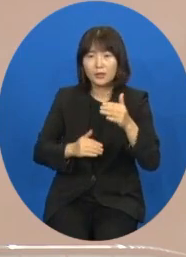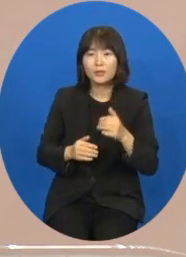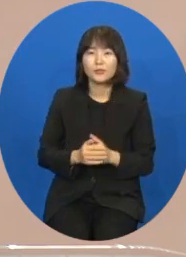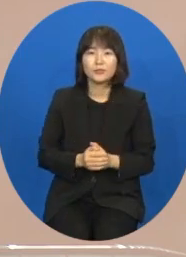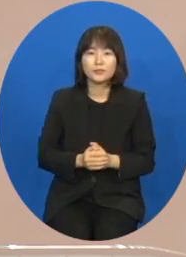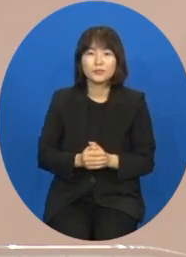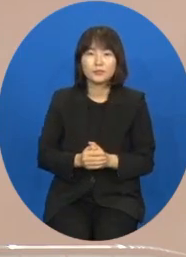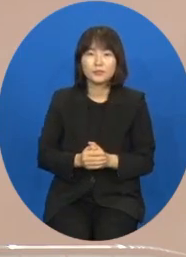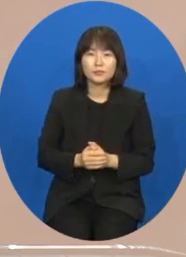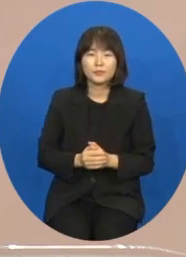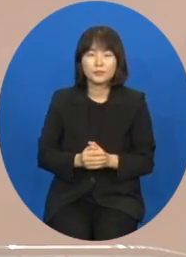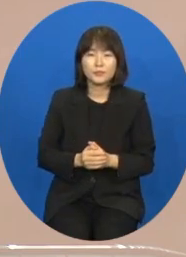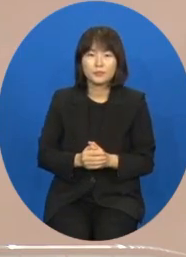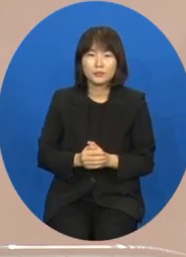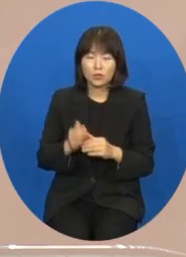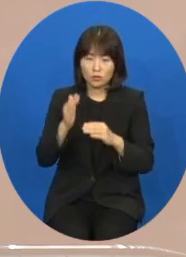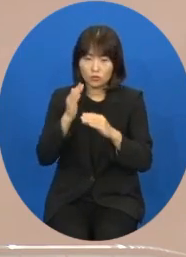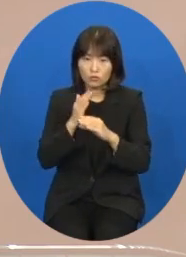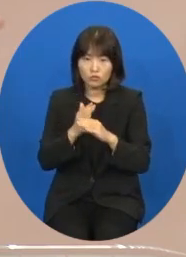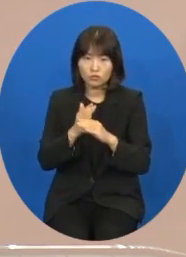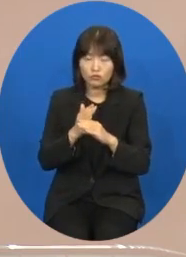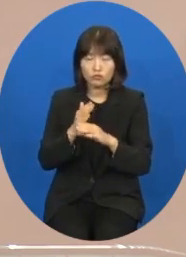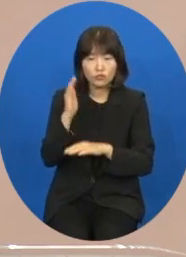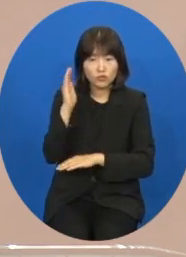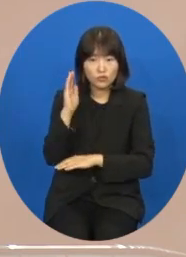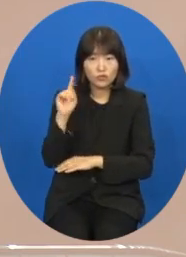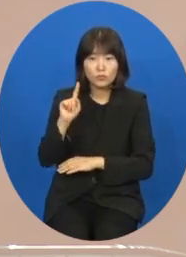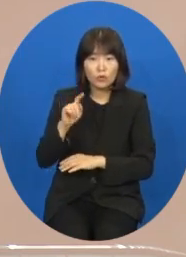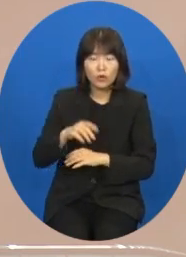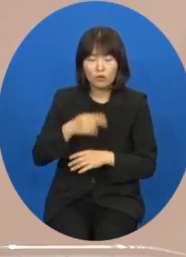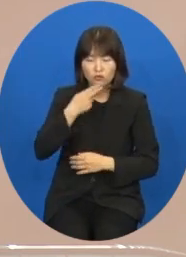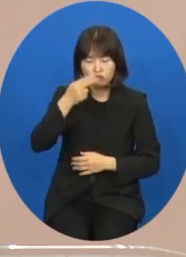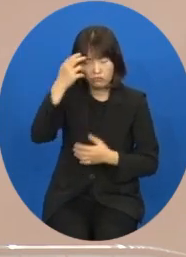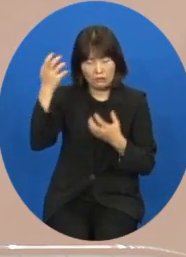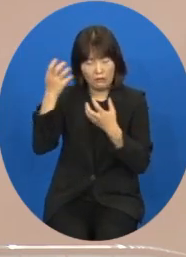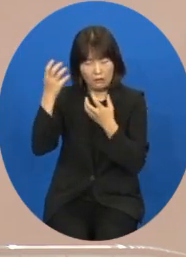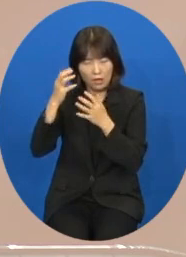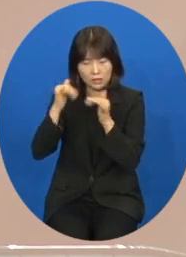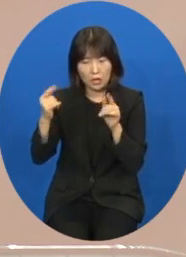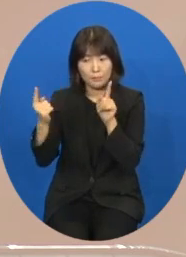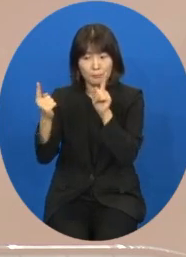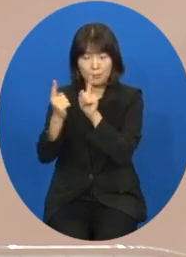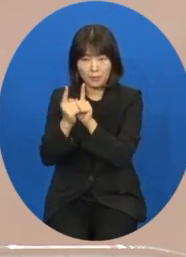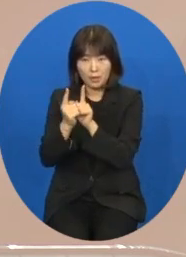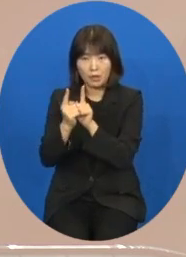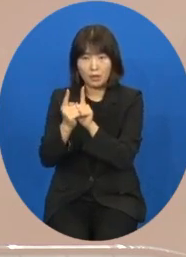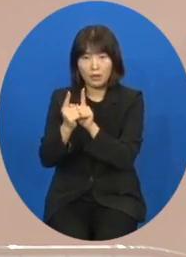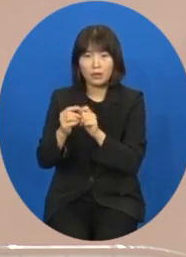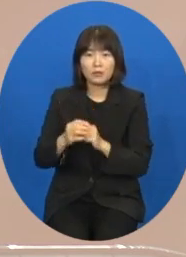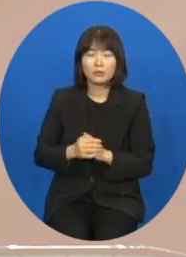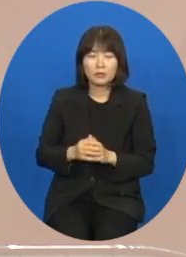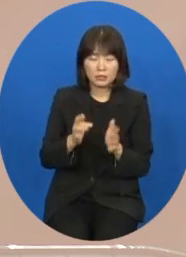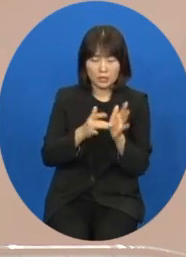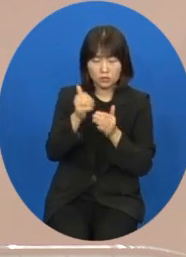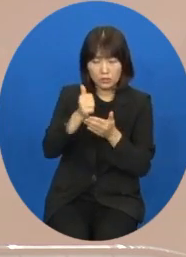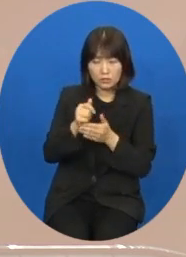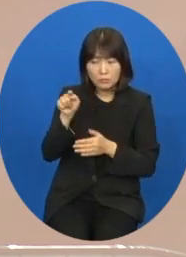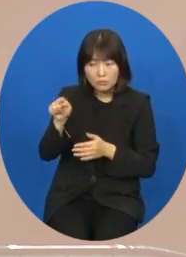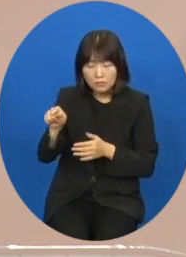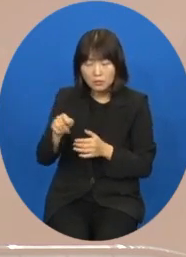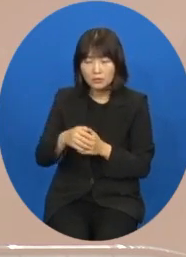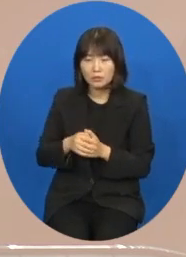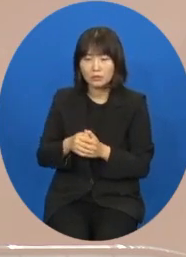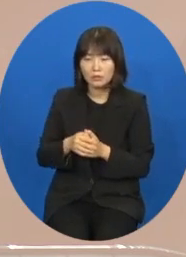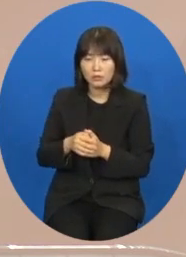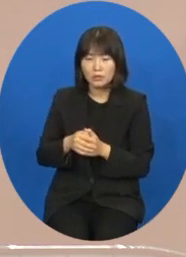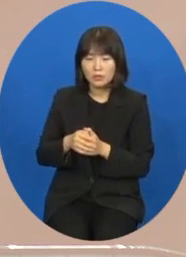중에 이런 부분이 나옵니다. 예수님이 아주 술주정뱅이인 어떤 사람을 만났는데 예수님이 그 사람을